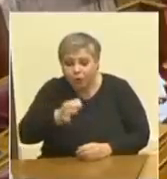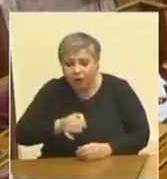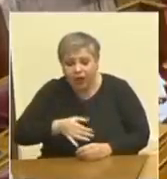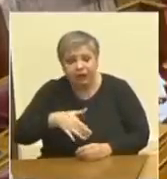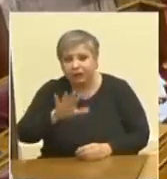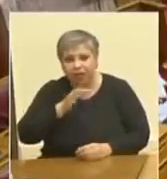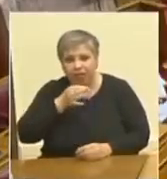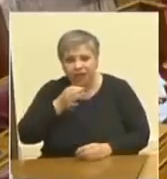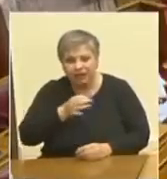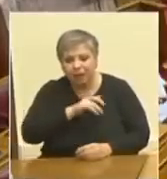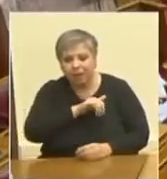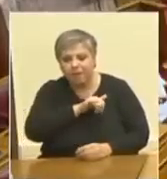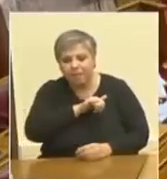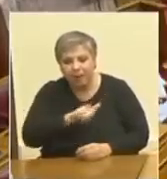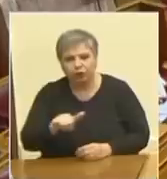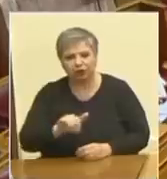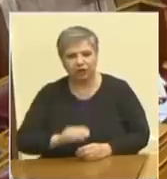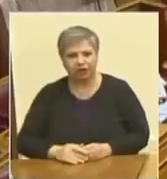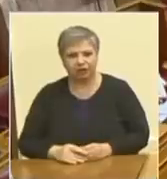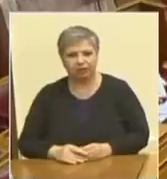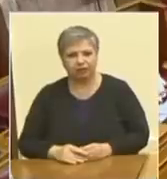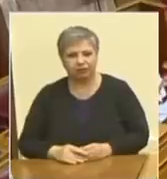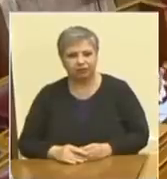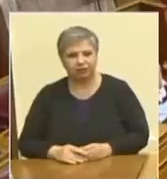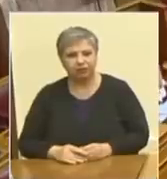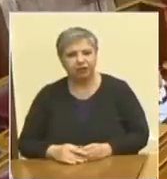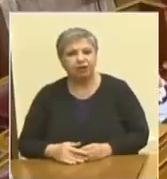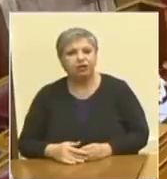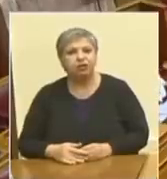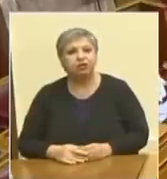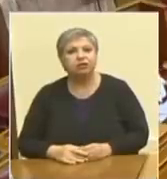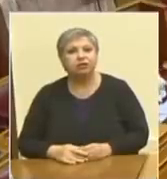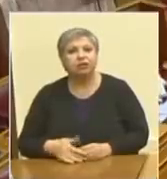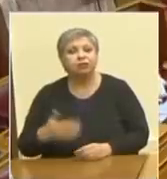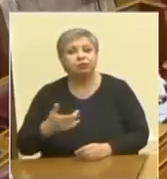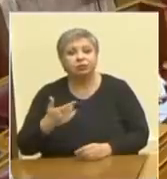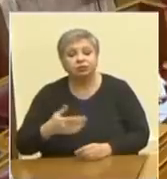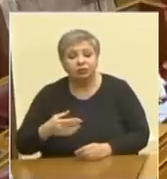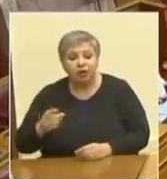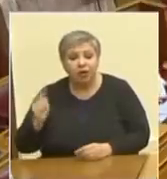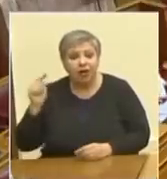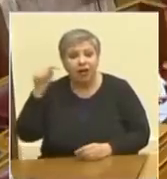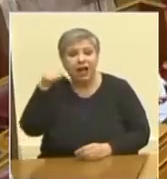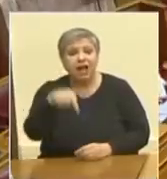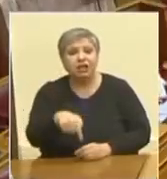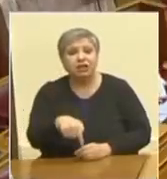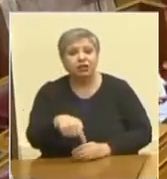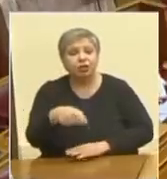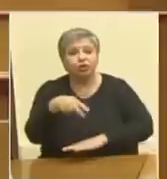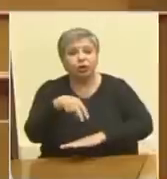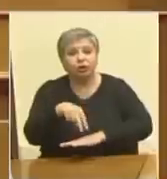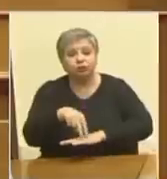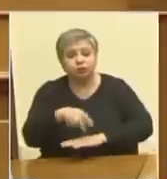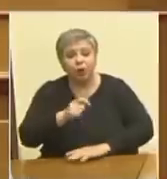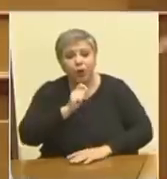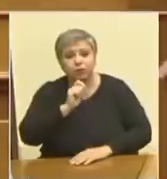το είπα ποτέ. Και φτάνει ο Πρωθυπουργός παρακαλώ. Στο ελληνικό κοινοβούλιο να επικαλείτε